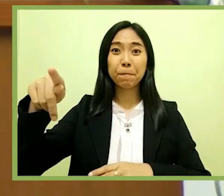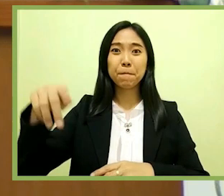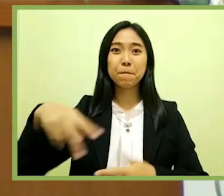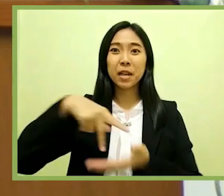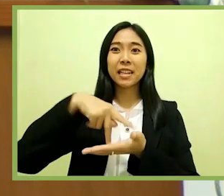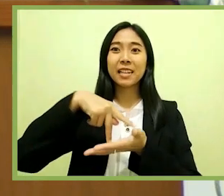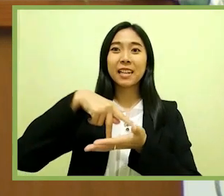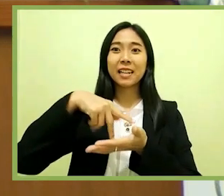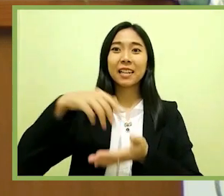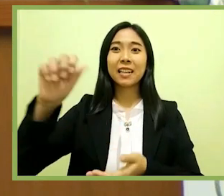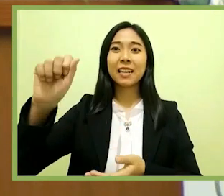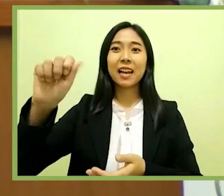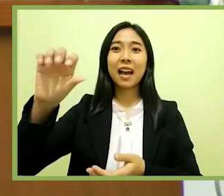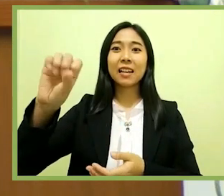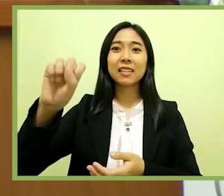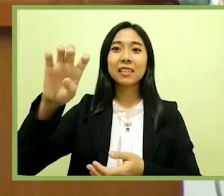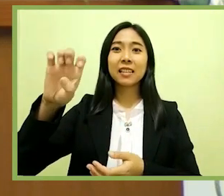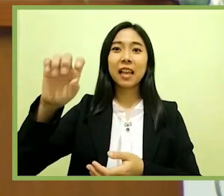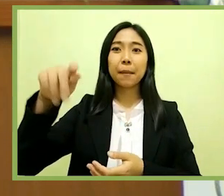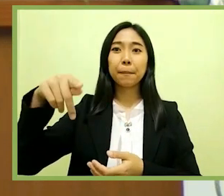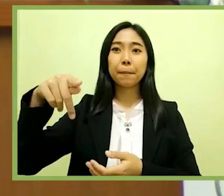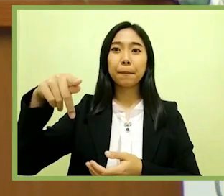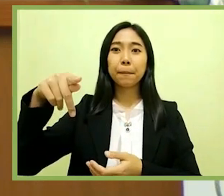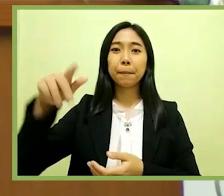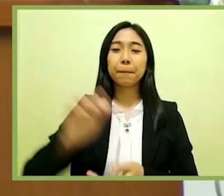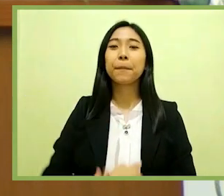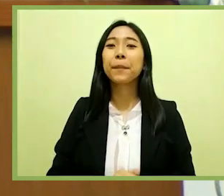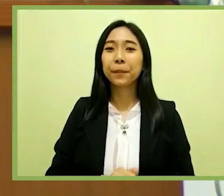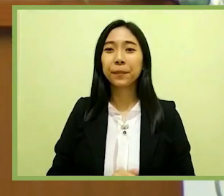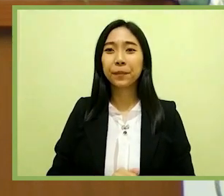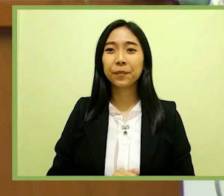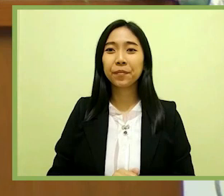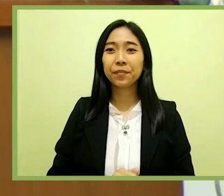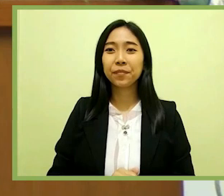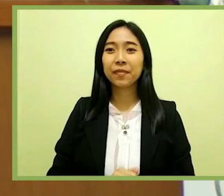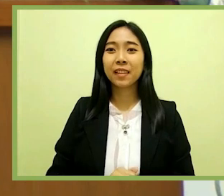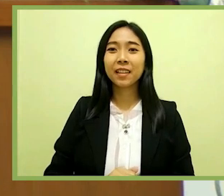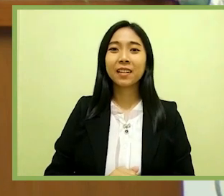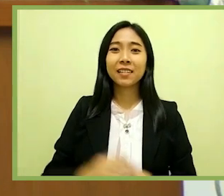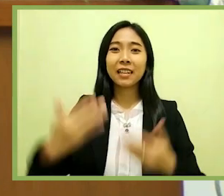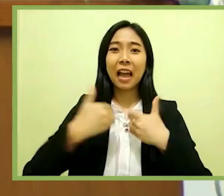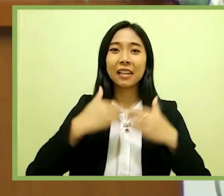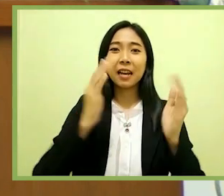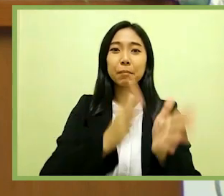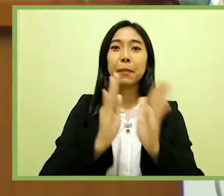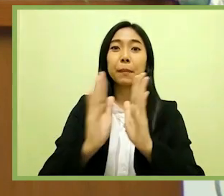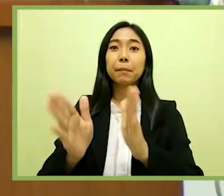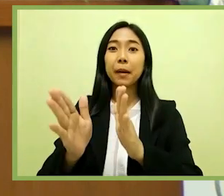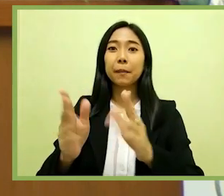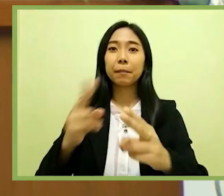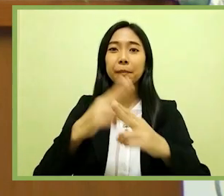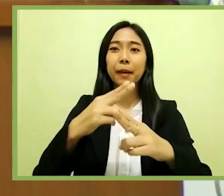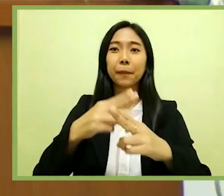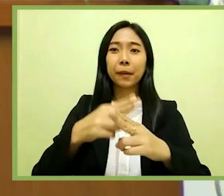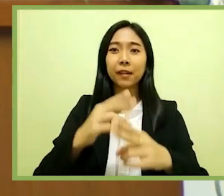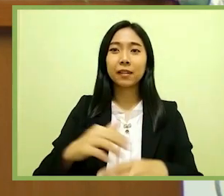adalah Asep Kambali, Asep Iwan Gunawan, Asep Bambang Fauzi, Asep RS, dan